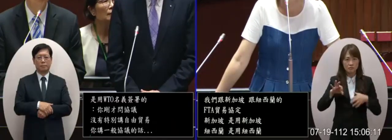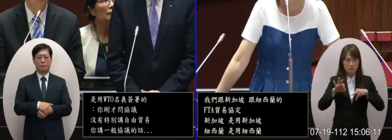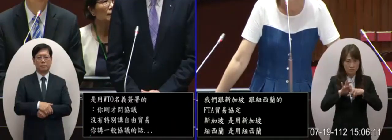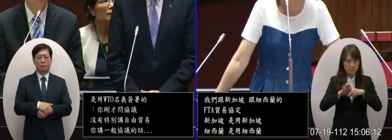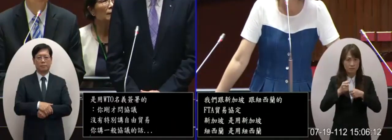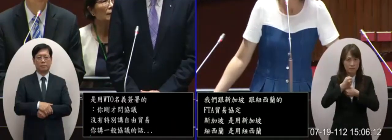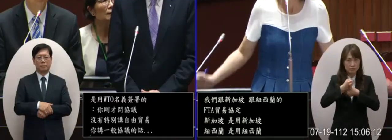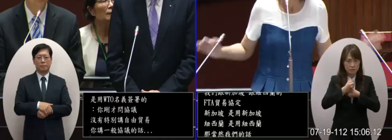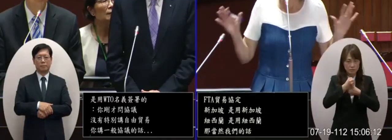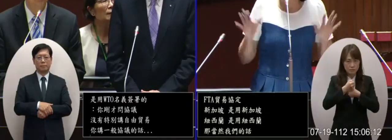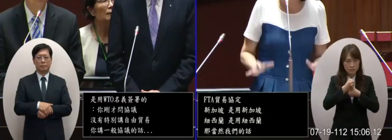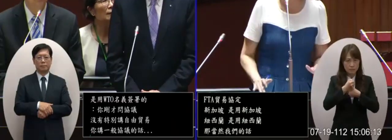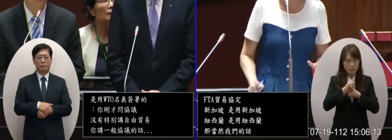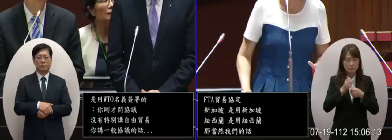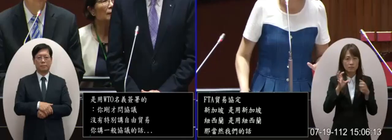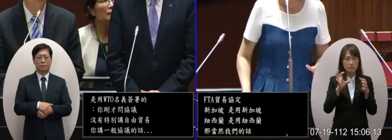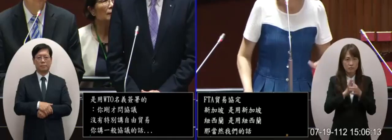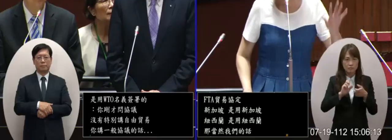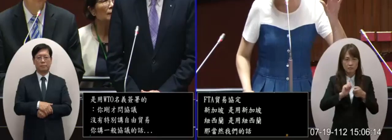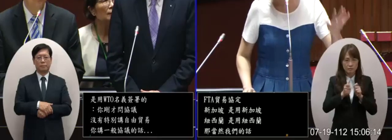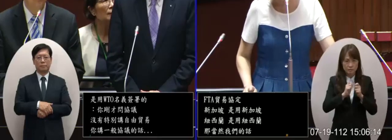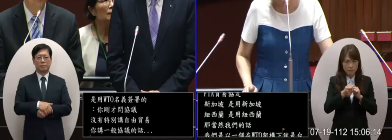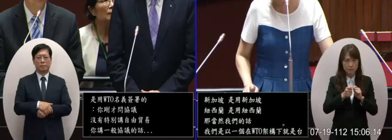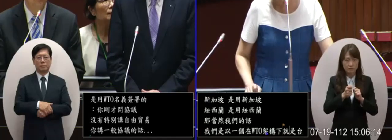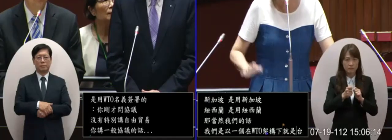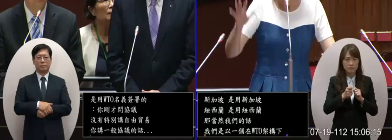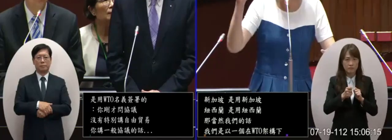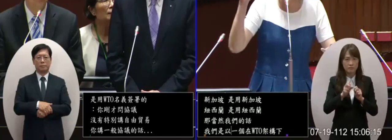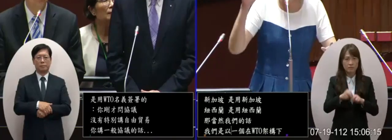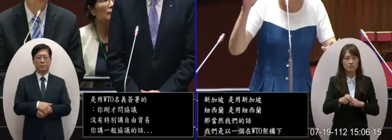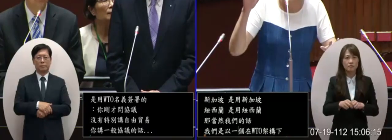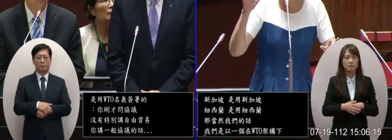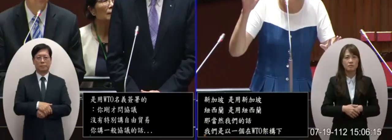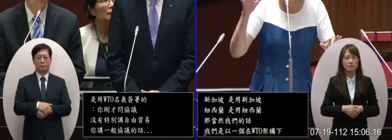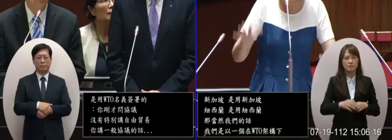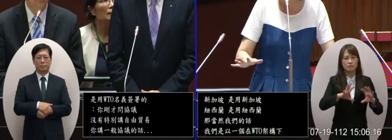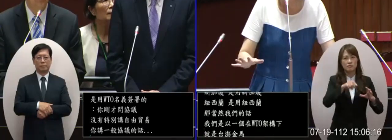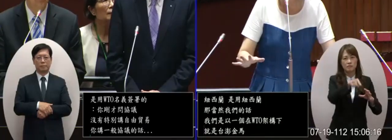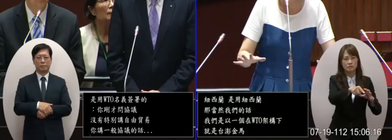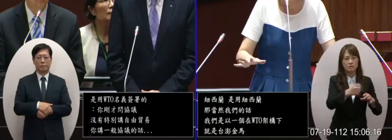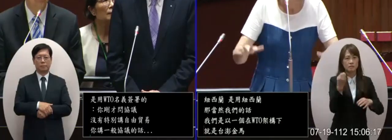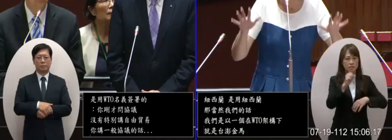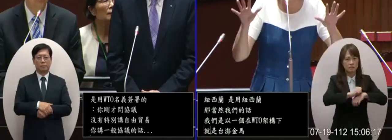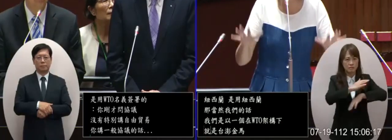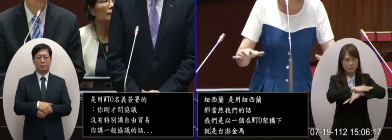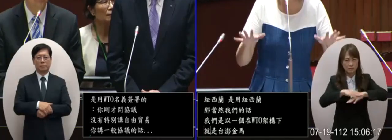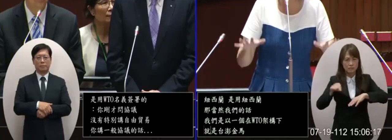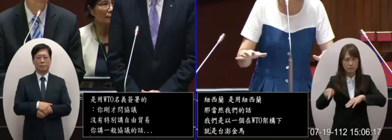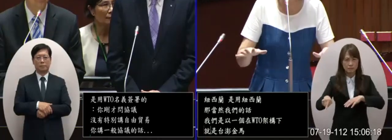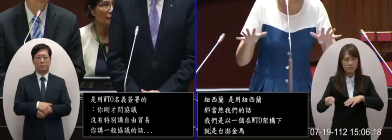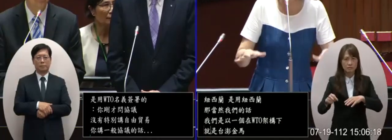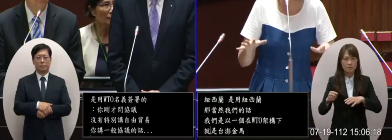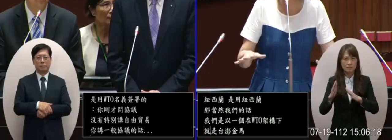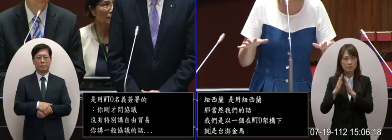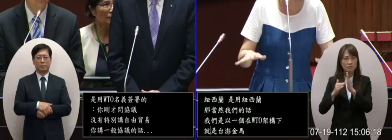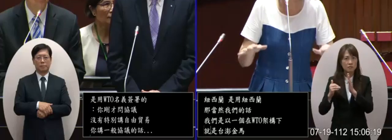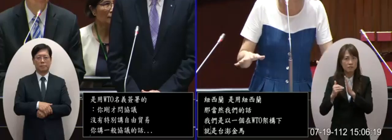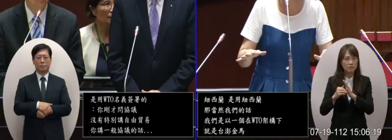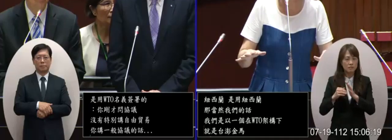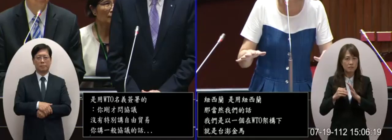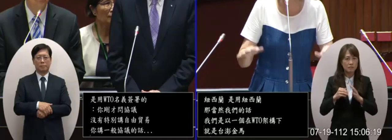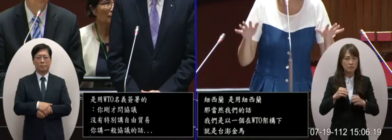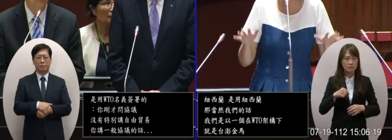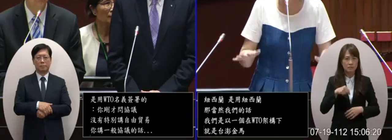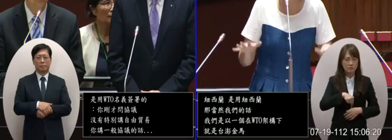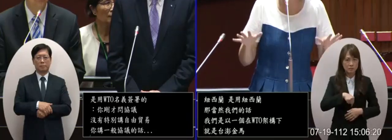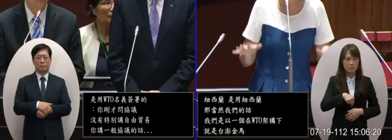域，所以这两个，一个新加坡，一个 TPKM， 事实上它是两个经济实